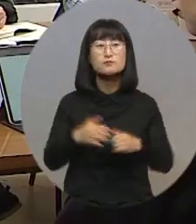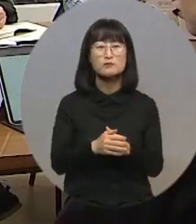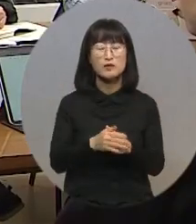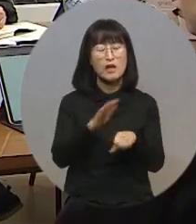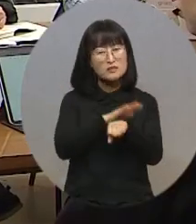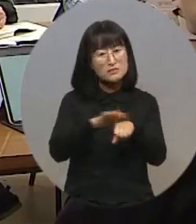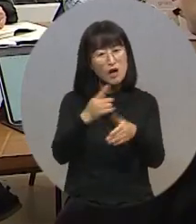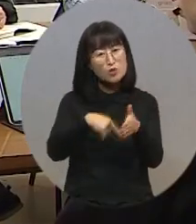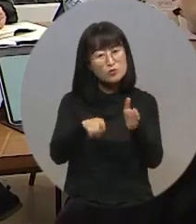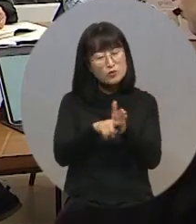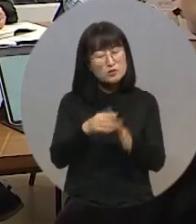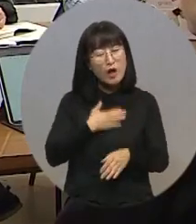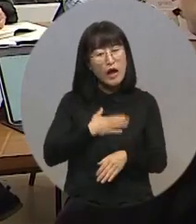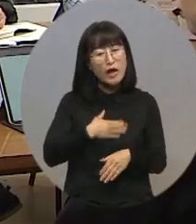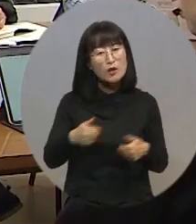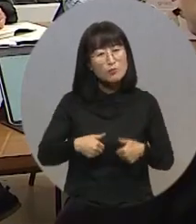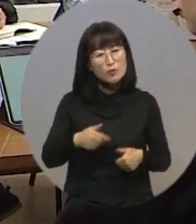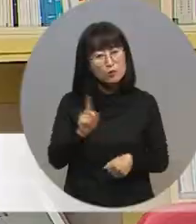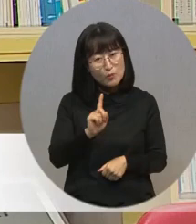위해서는 무엇을 알아야 할까?